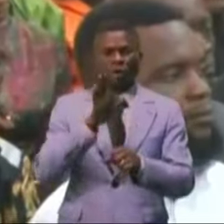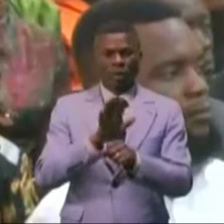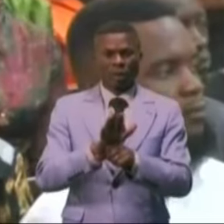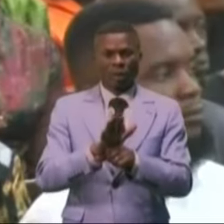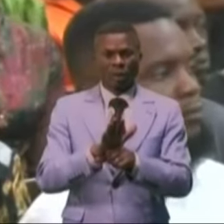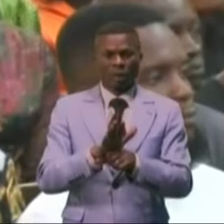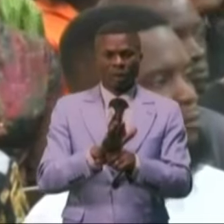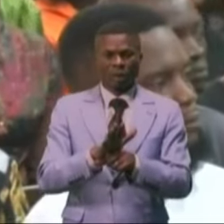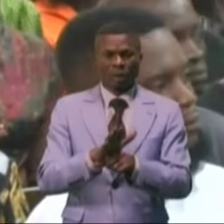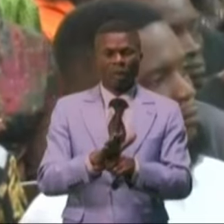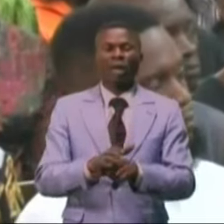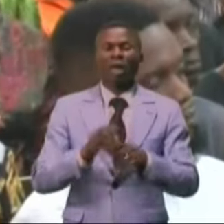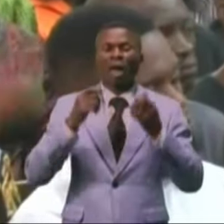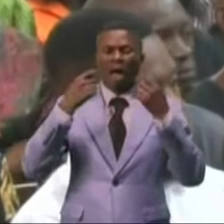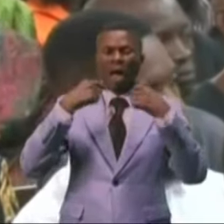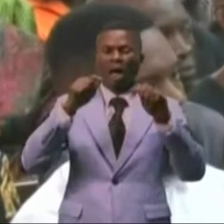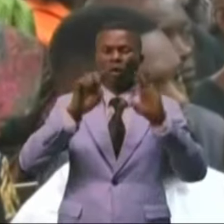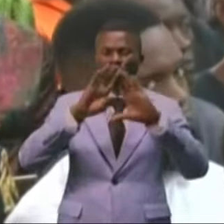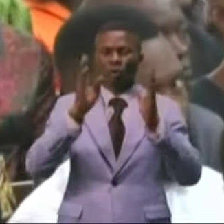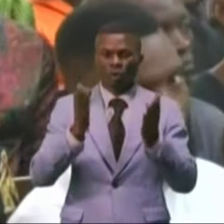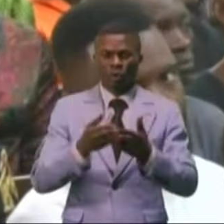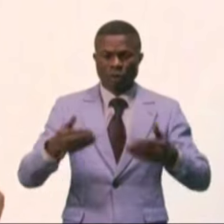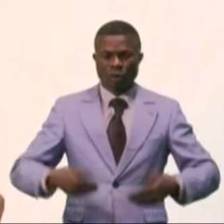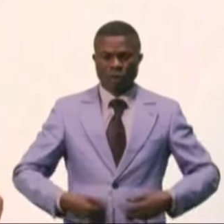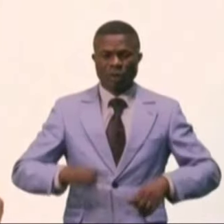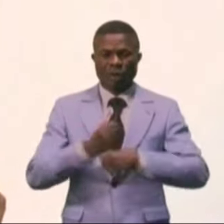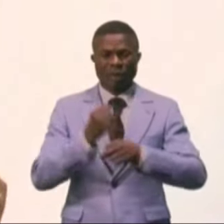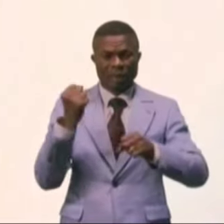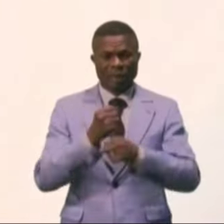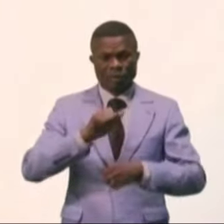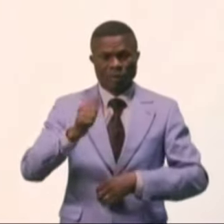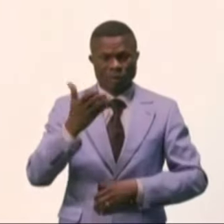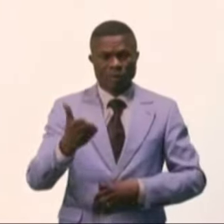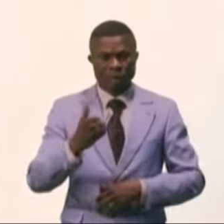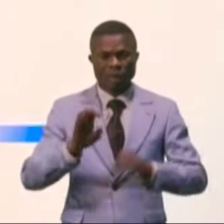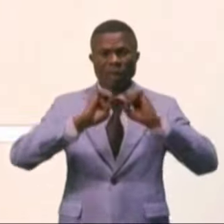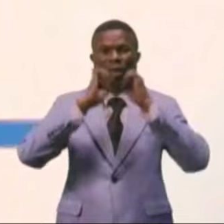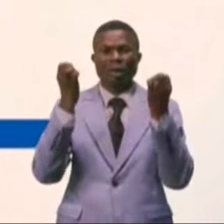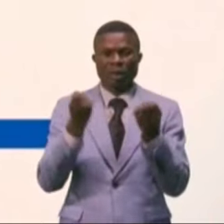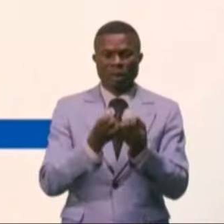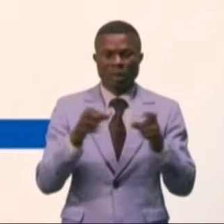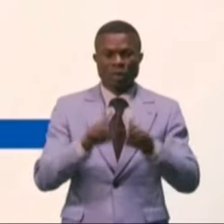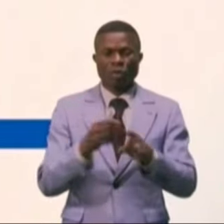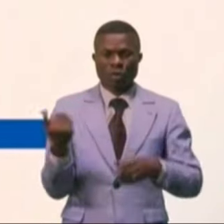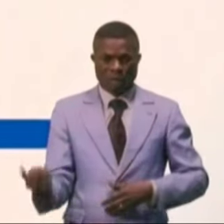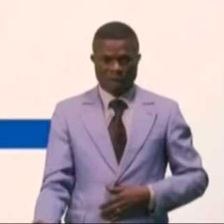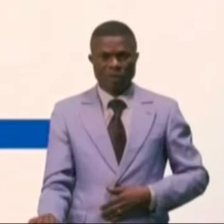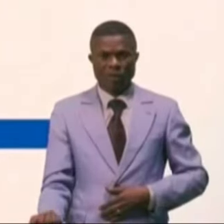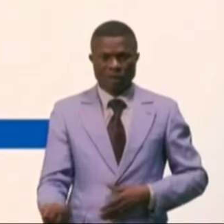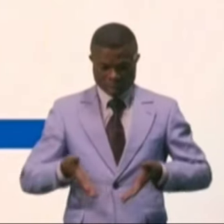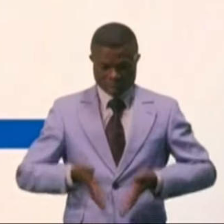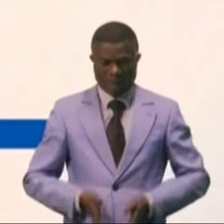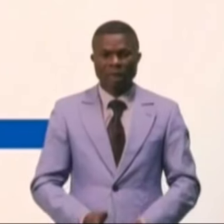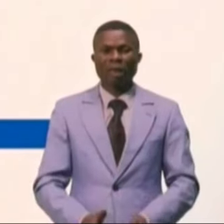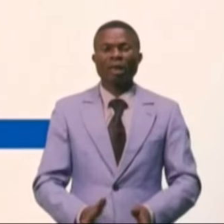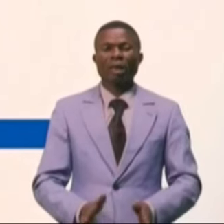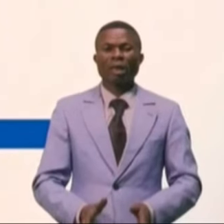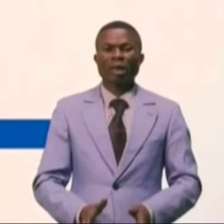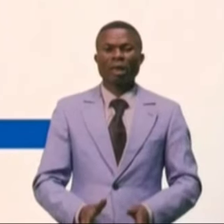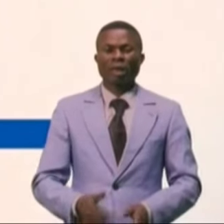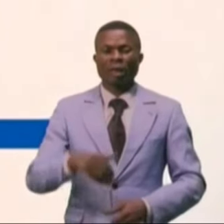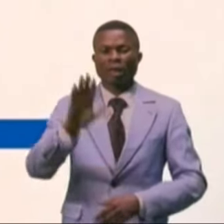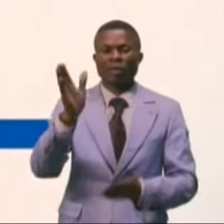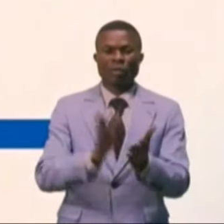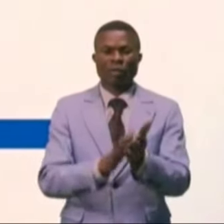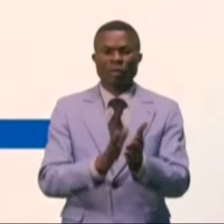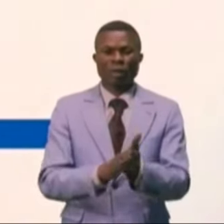appui médiatique pour ces jeunes entrepreneurs. Une entreprise, c'est comme un enfant qui naît, qui va à l'école et